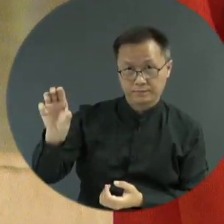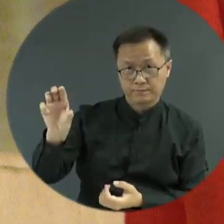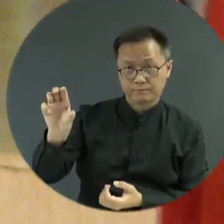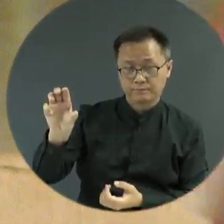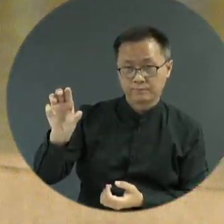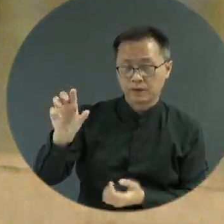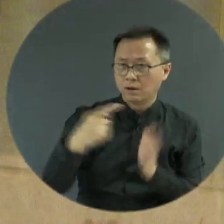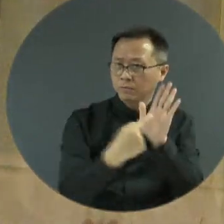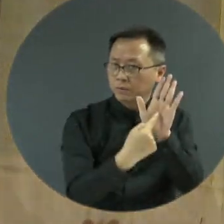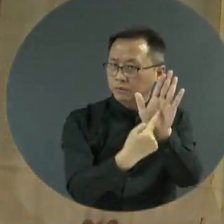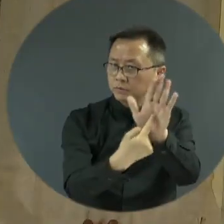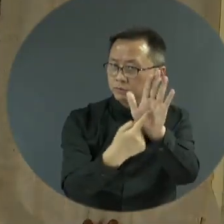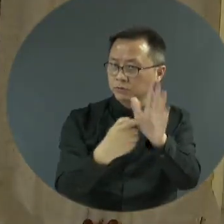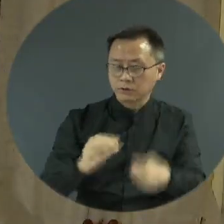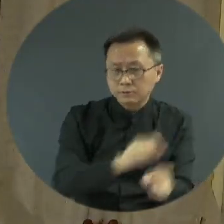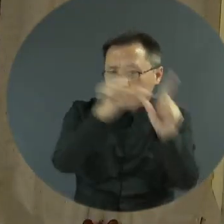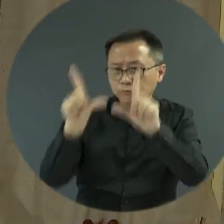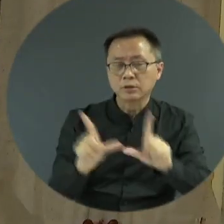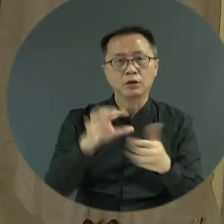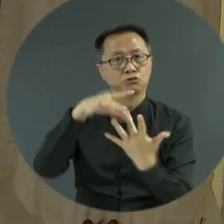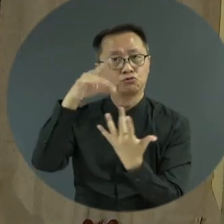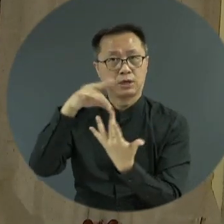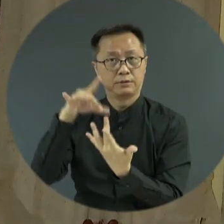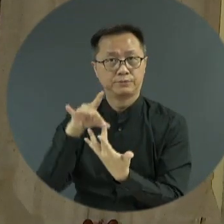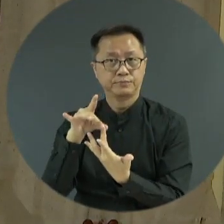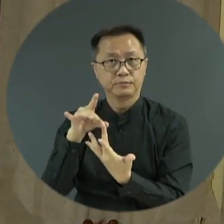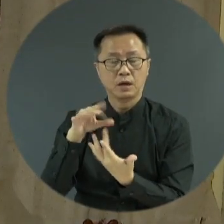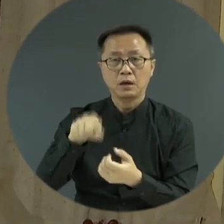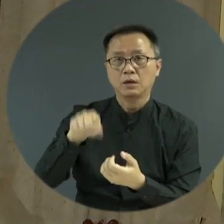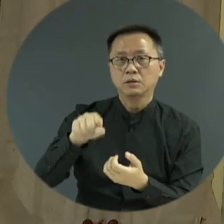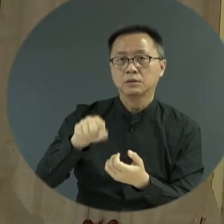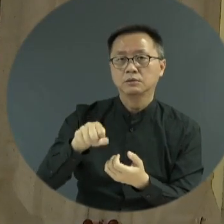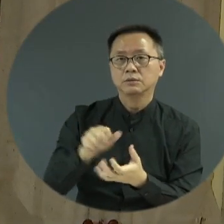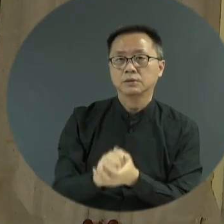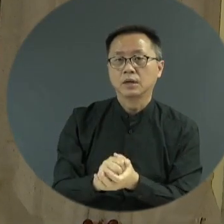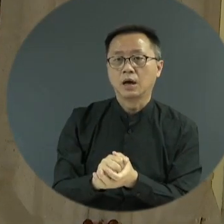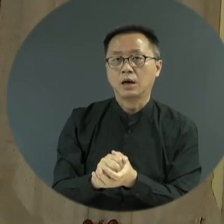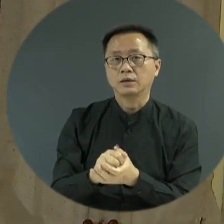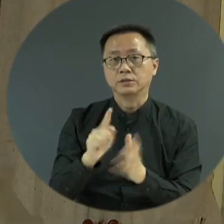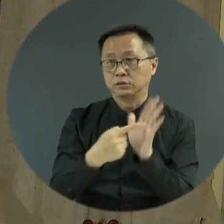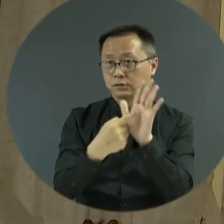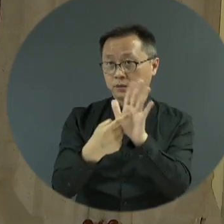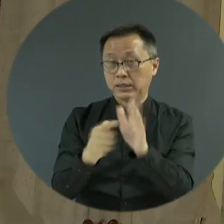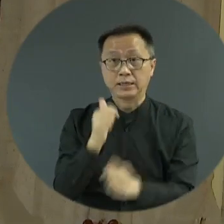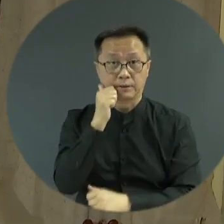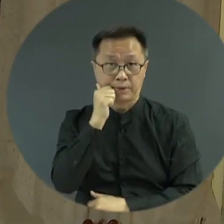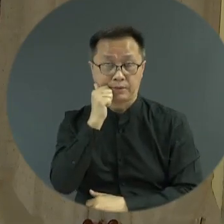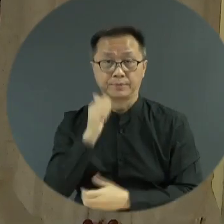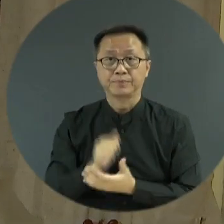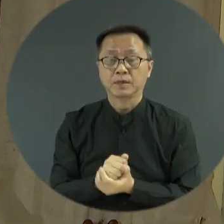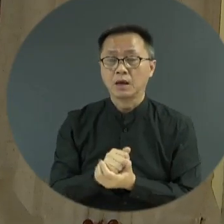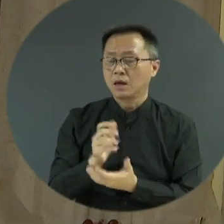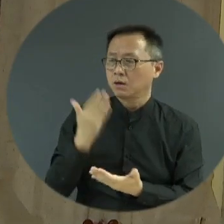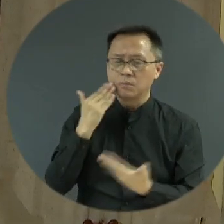标志着一种生活的选择，是赠予的生命。面对十字